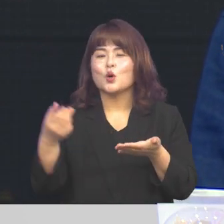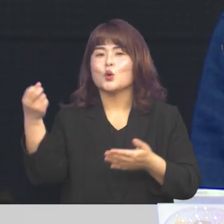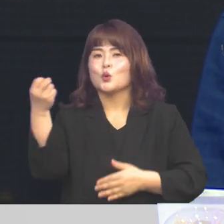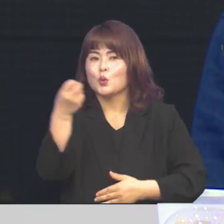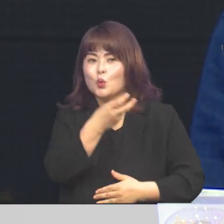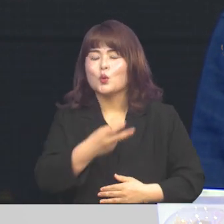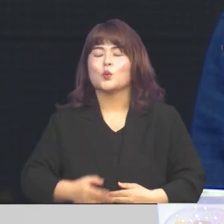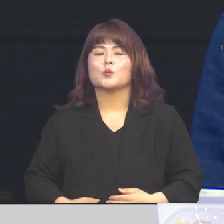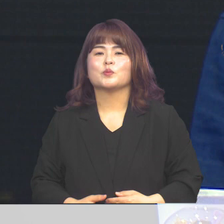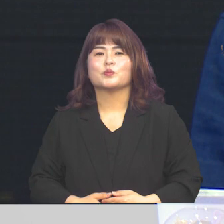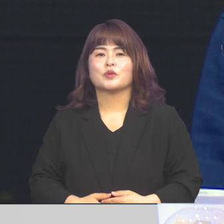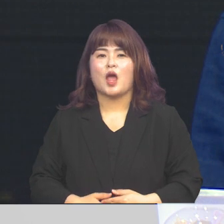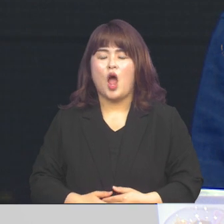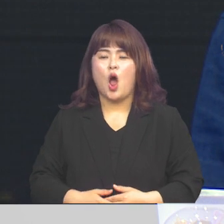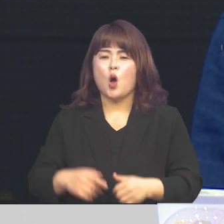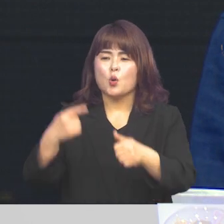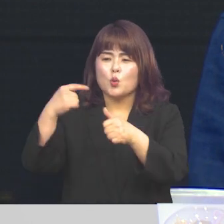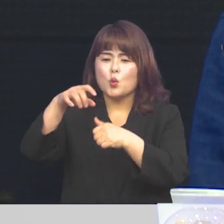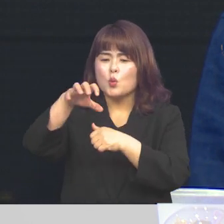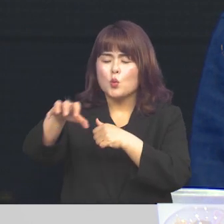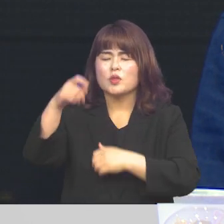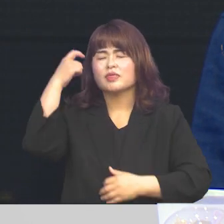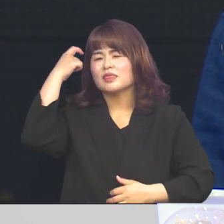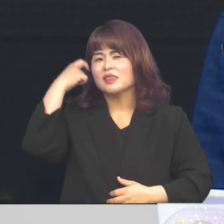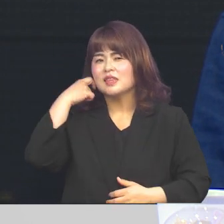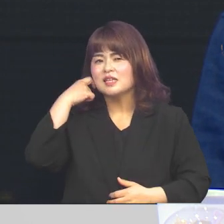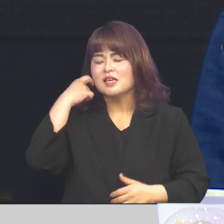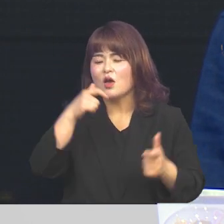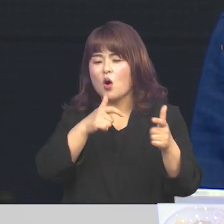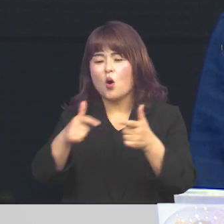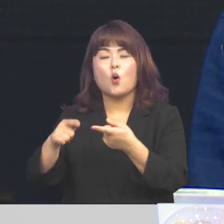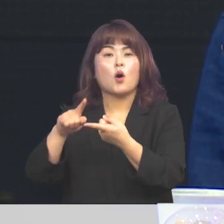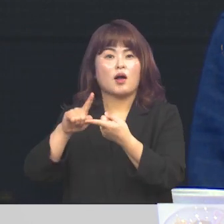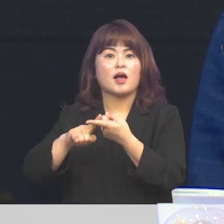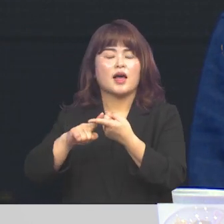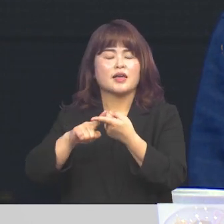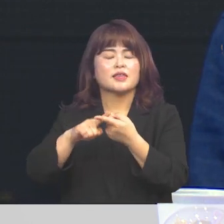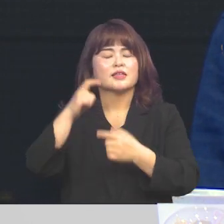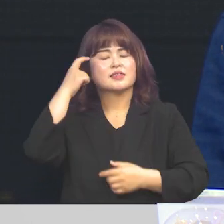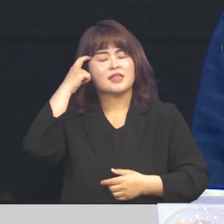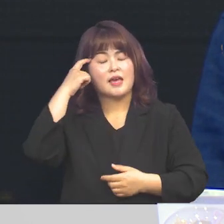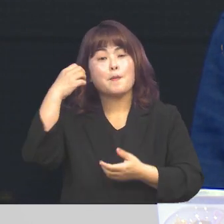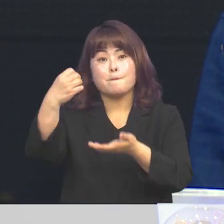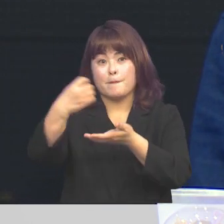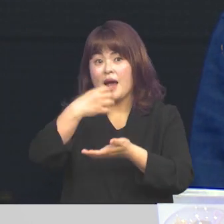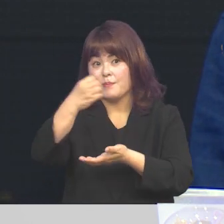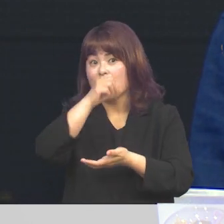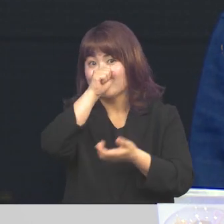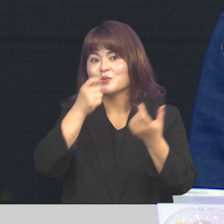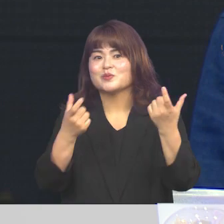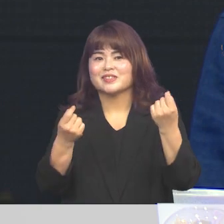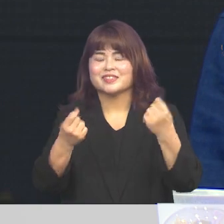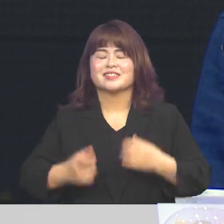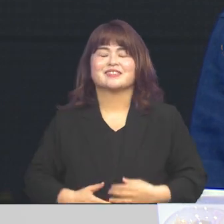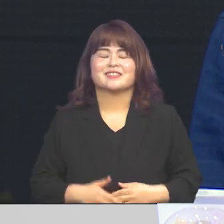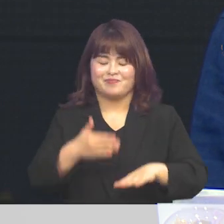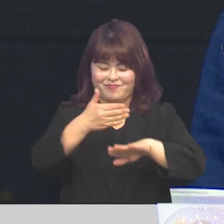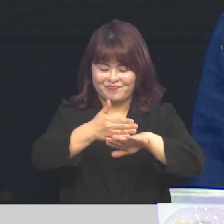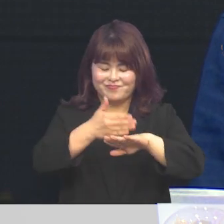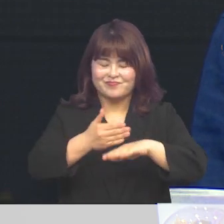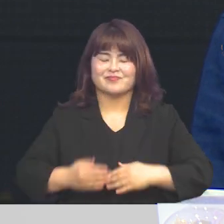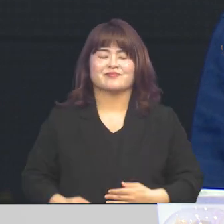주시고 그 교육 현장에서 느끼시는 여러 가지 생각들을 말씀해 주시면